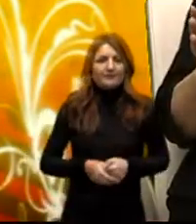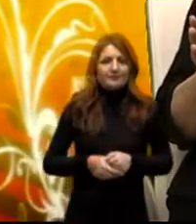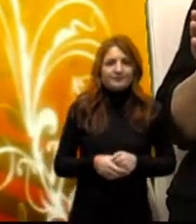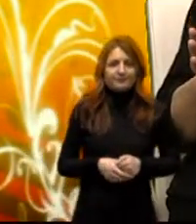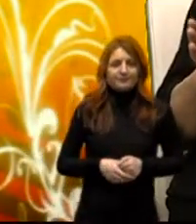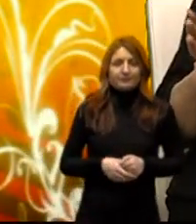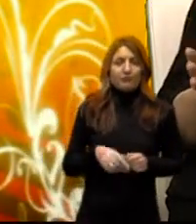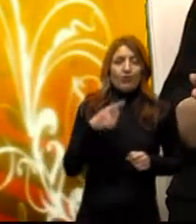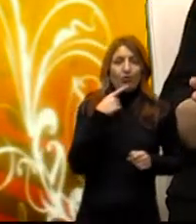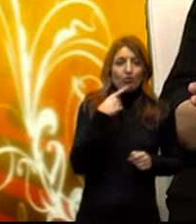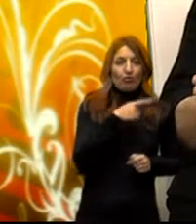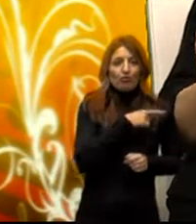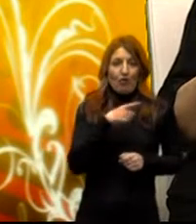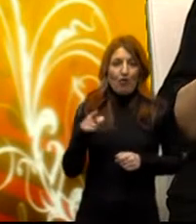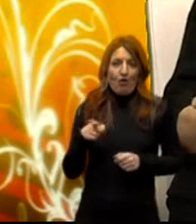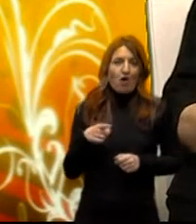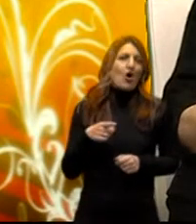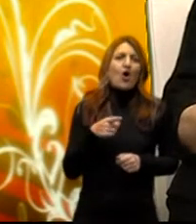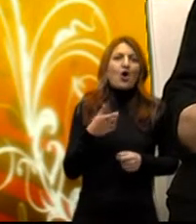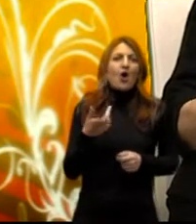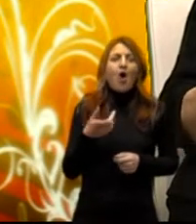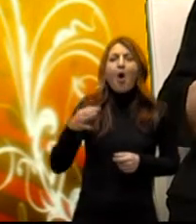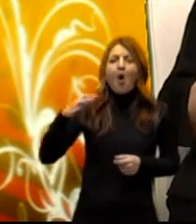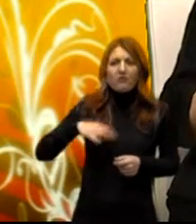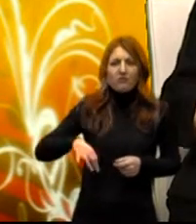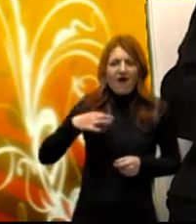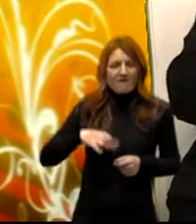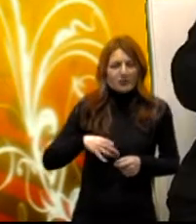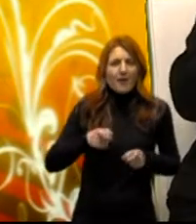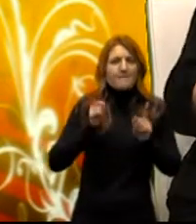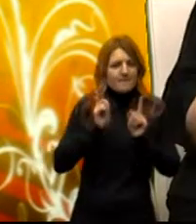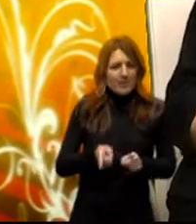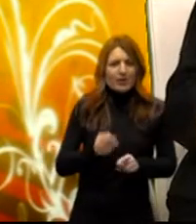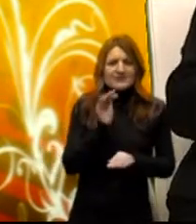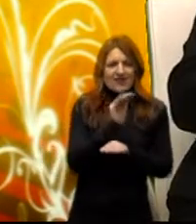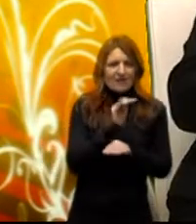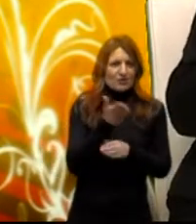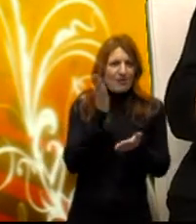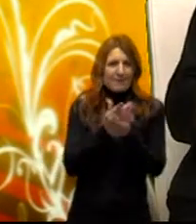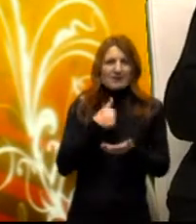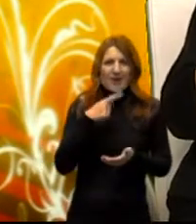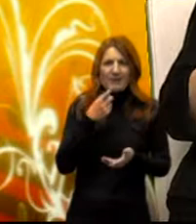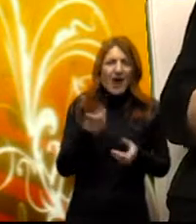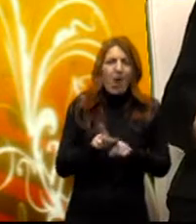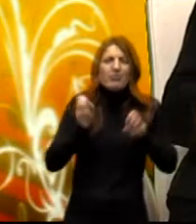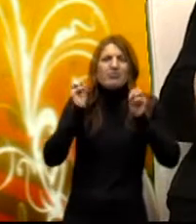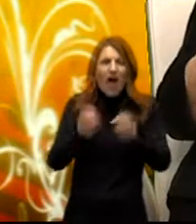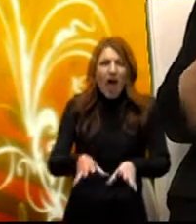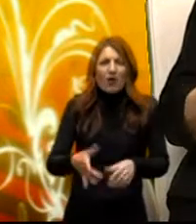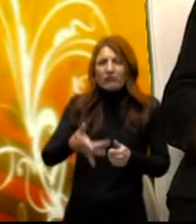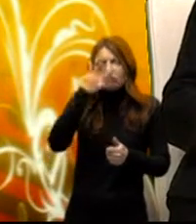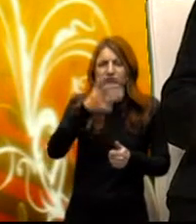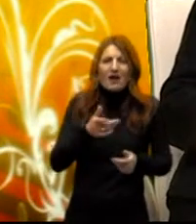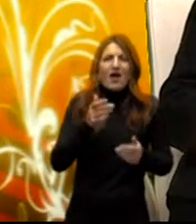Oni slučajevi koje sam već rekla su obaveza. A znači ono što sam nabrojila, nagle glavobolje,